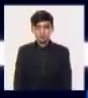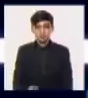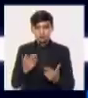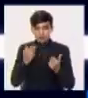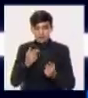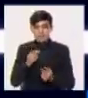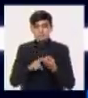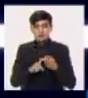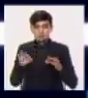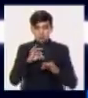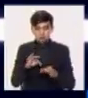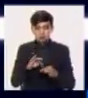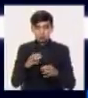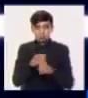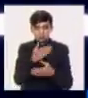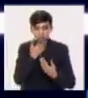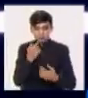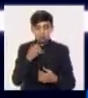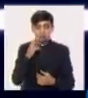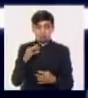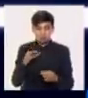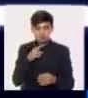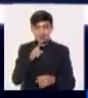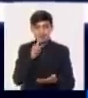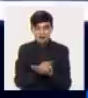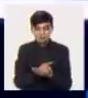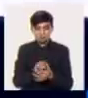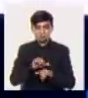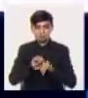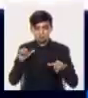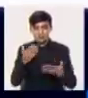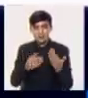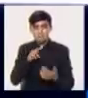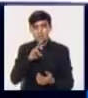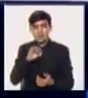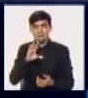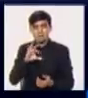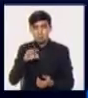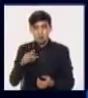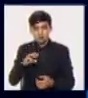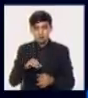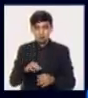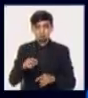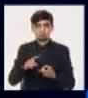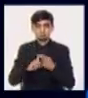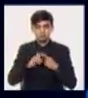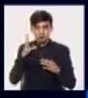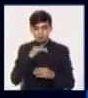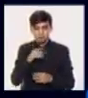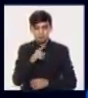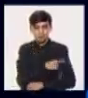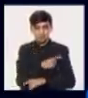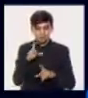Я вирустың шегінетін түрі жоқ, алайда ол міндетті түрде асқынып, пневмонияға әкеледі деген пікір жансақ дейді